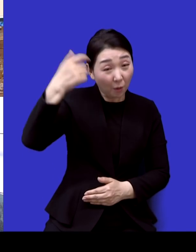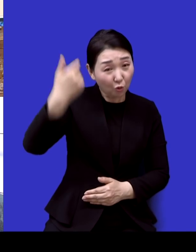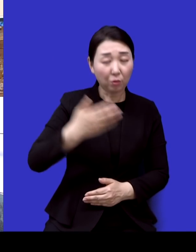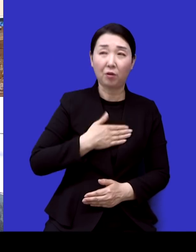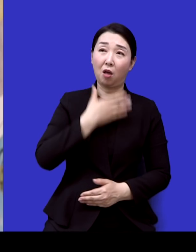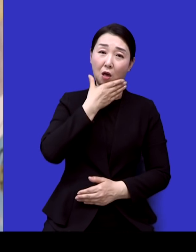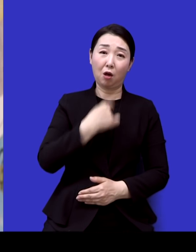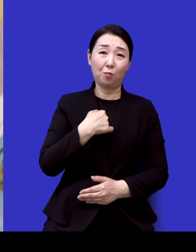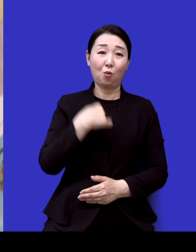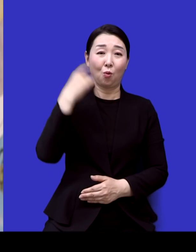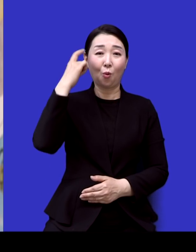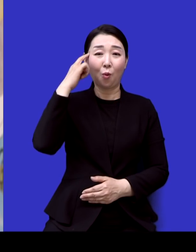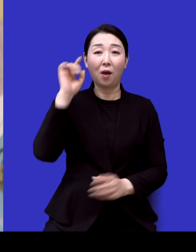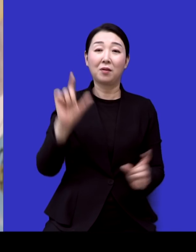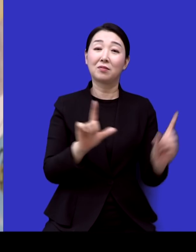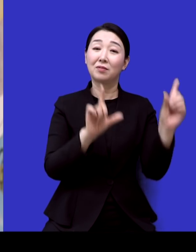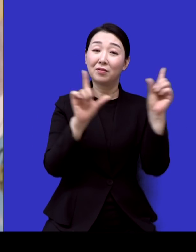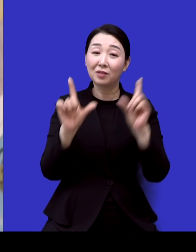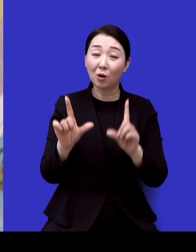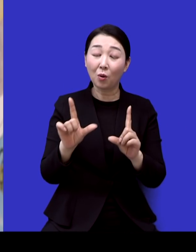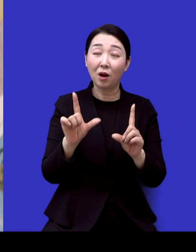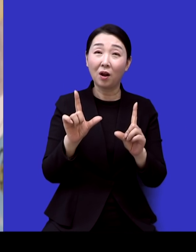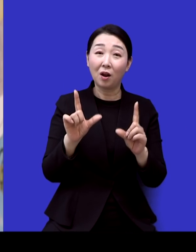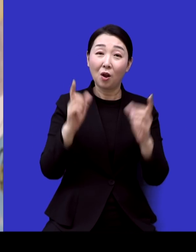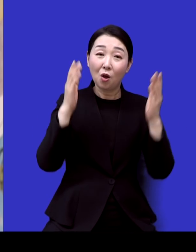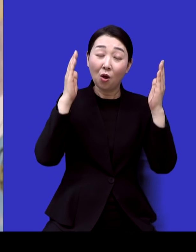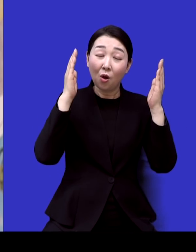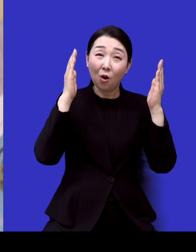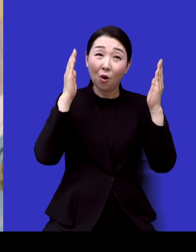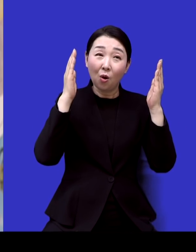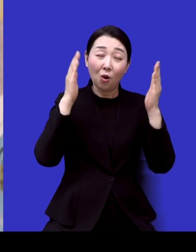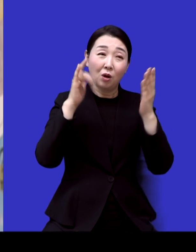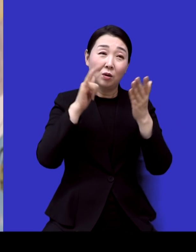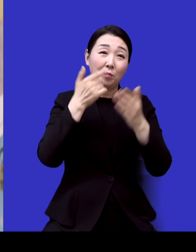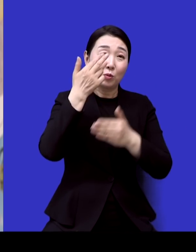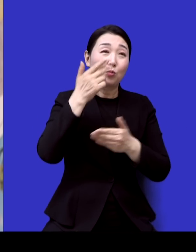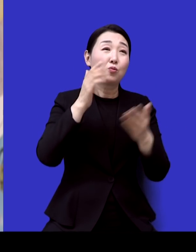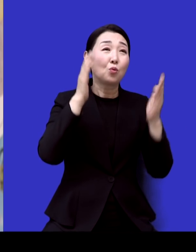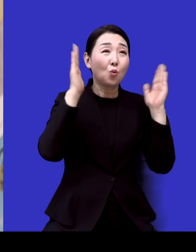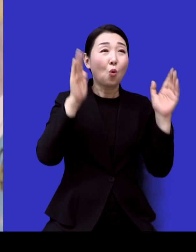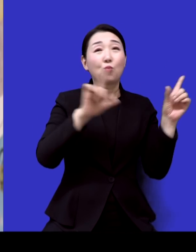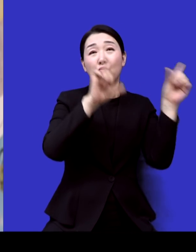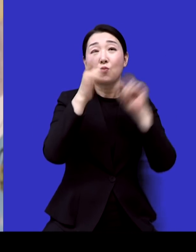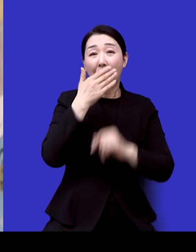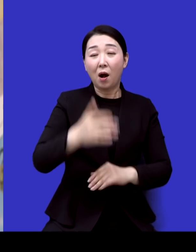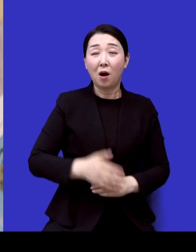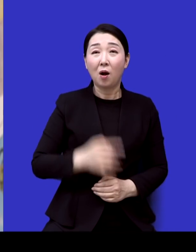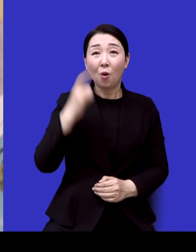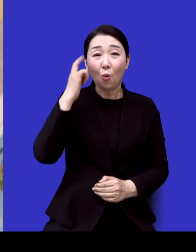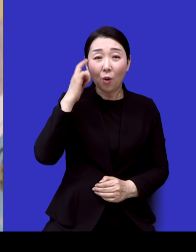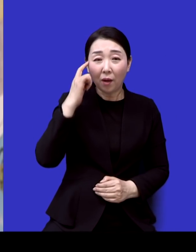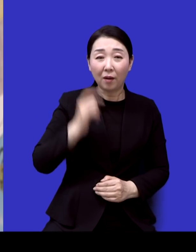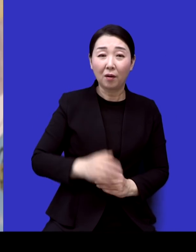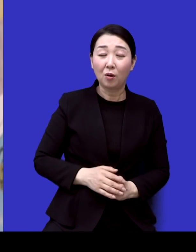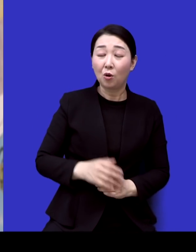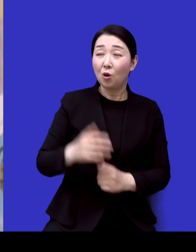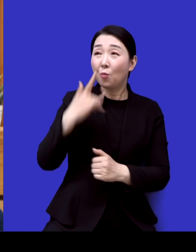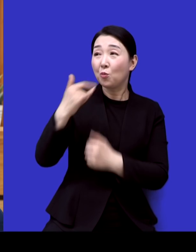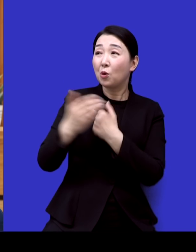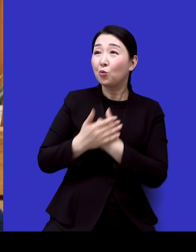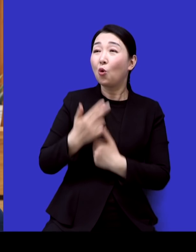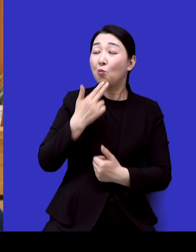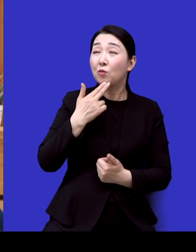왜냐하면 그 생활이 유학 생활이 가능하잖아요. 저에게는 그냥 기적이었어요. 어떻게 부모님 도움 없이 내가 미국에서 이렇게 살